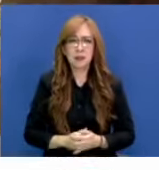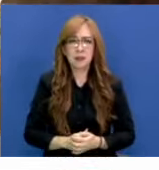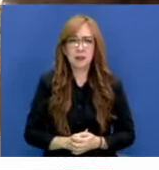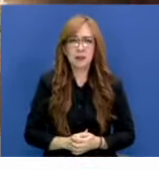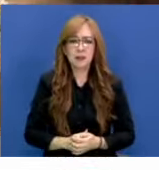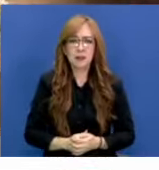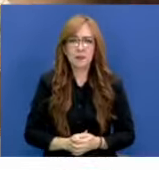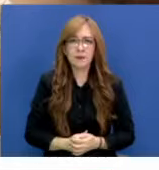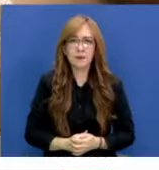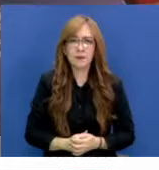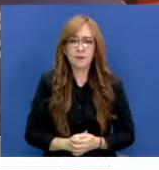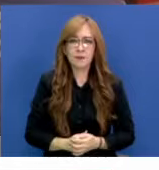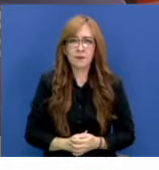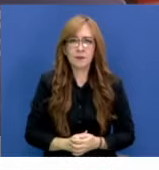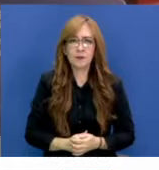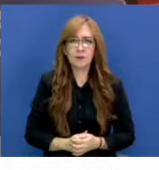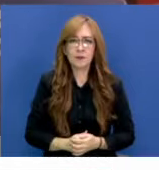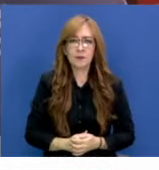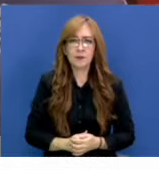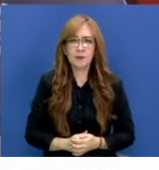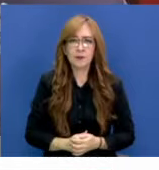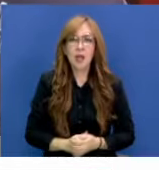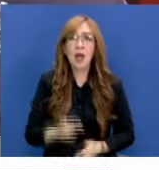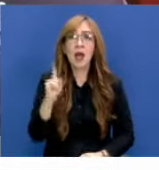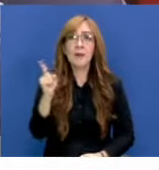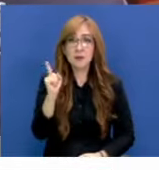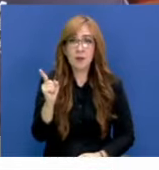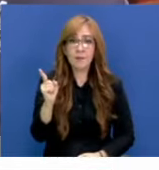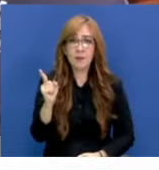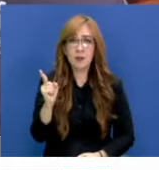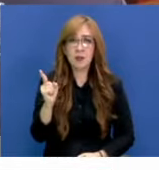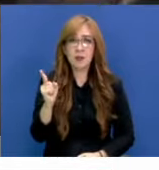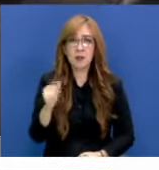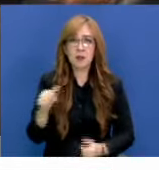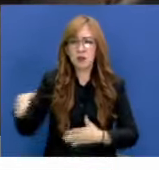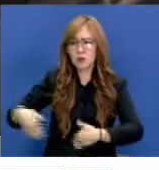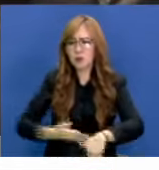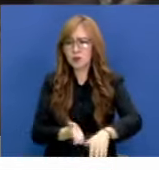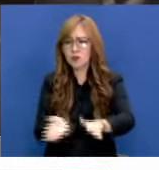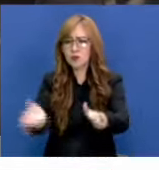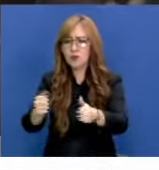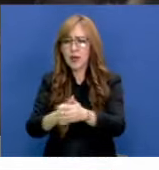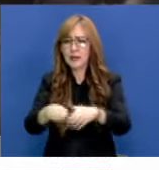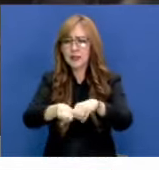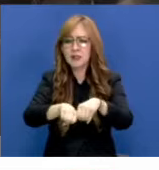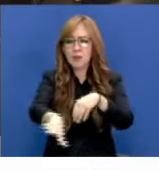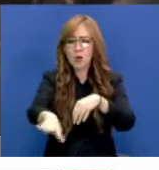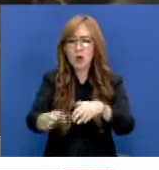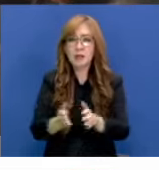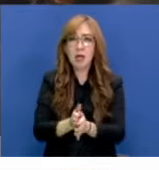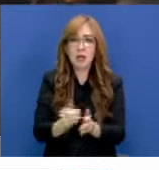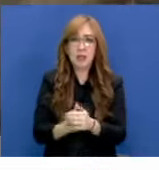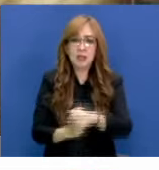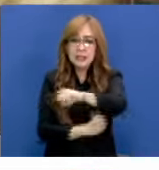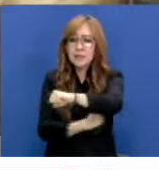ini ada dua dusun yang terisolir akibat jebolnya tanggul Sungai Regoyo dan putusnya jembatan Sungai Regoyo,